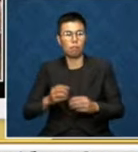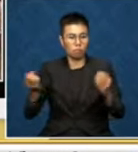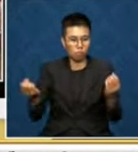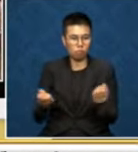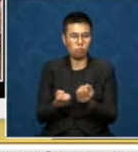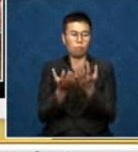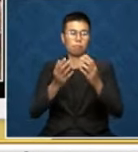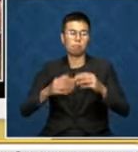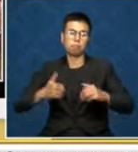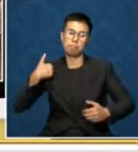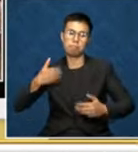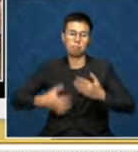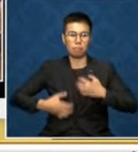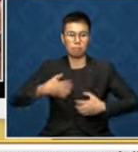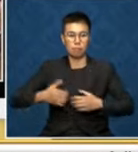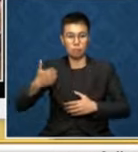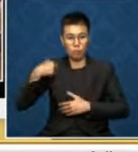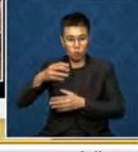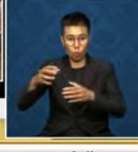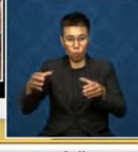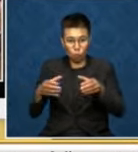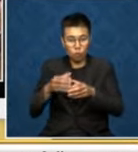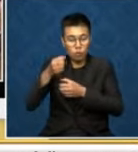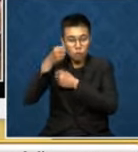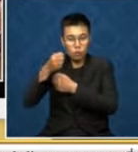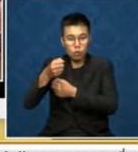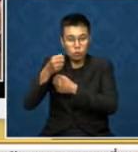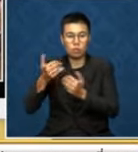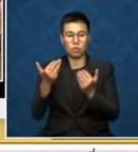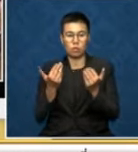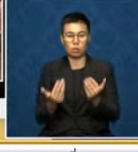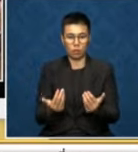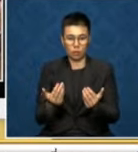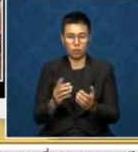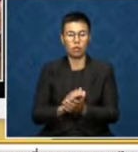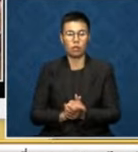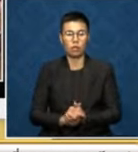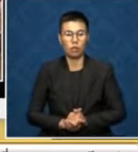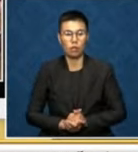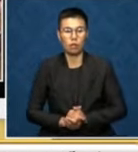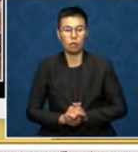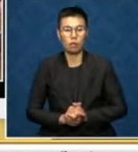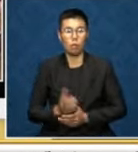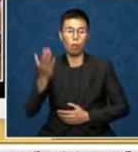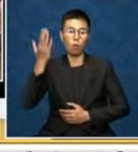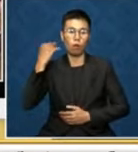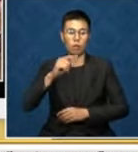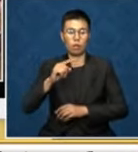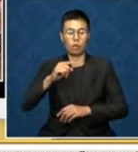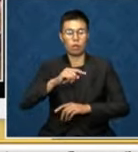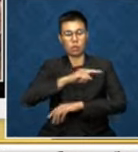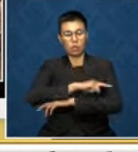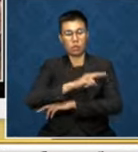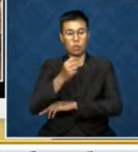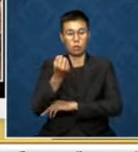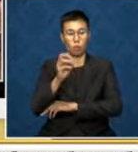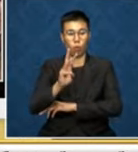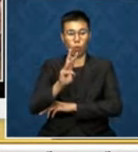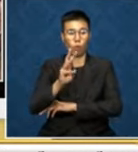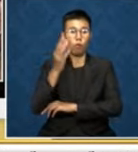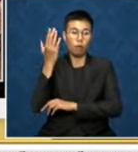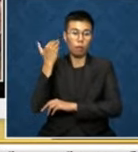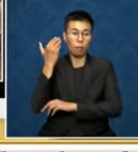ไปประท้วงกันอยู่นะครับจนถึงปัจจุบันจนถึงทุกวันนี้นะครับเมื่อวันที่16ก็เข้าไป